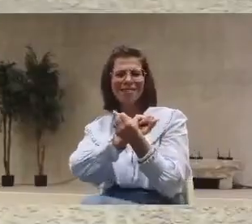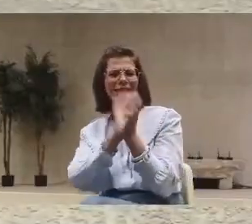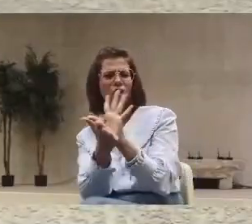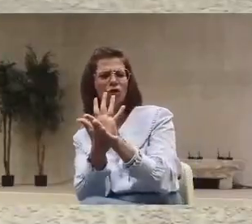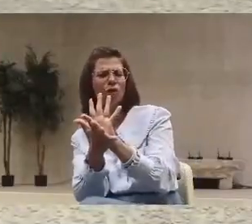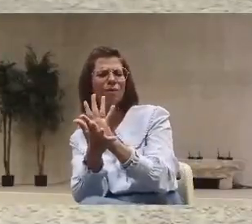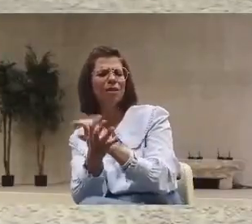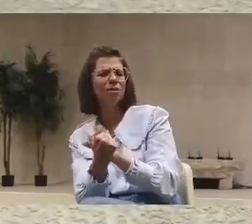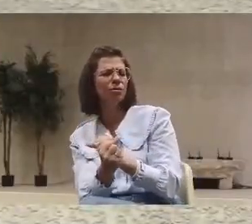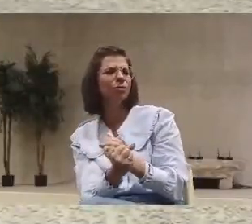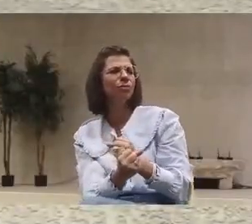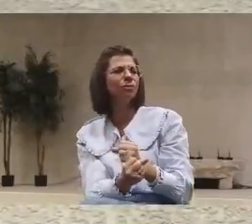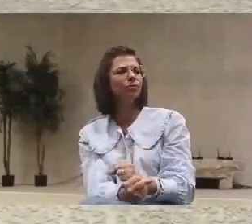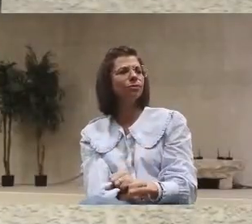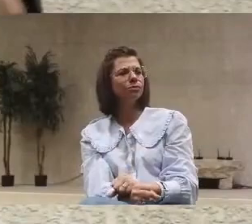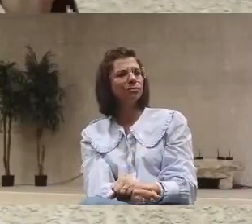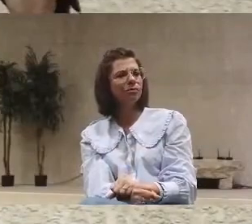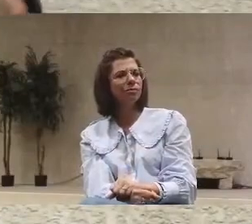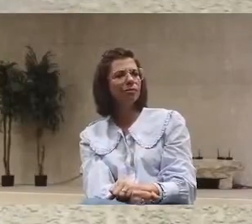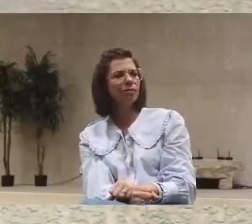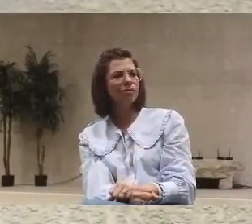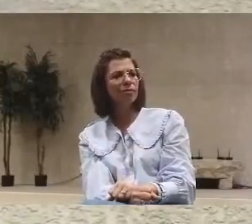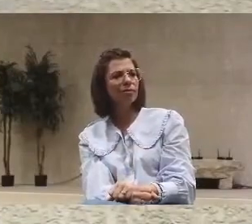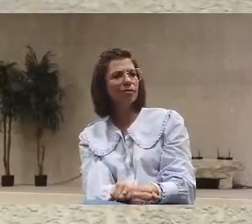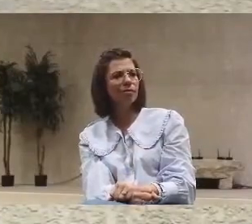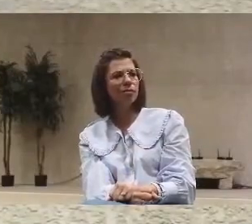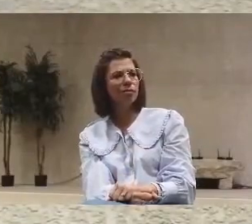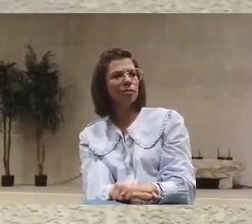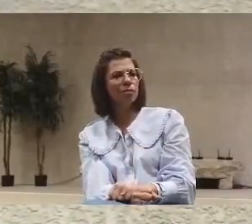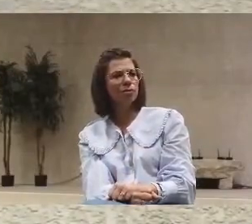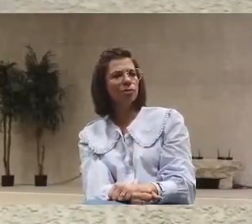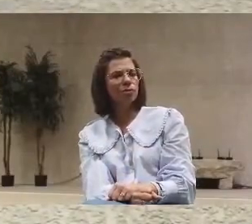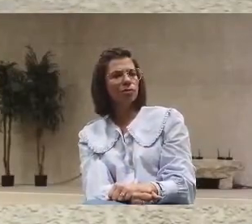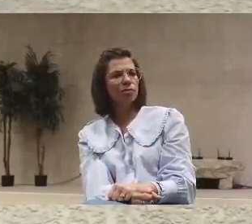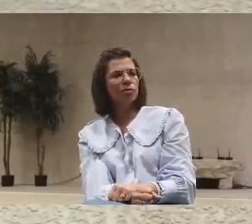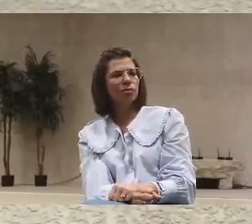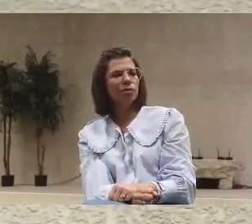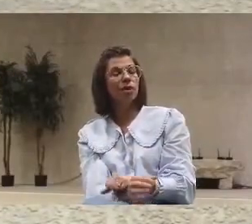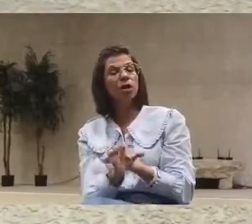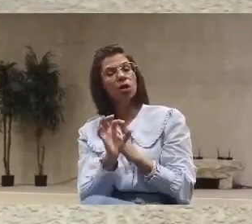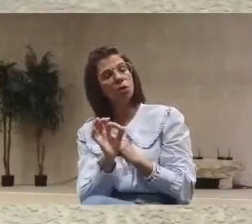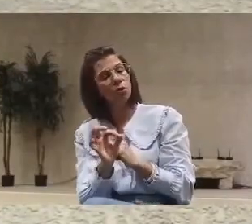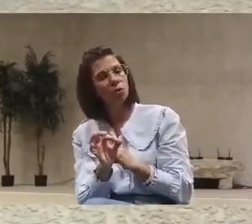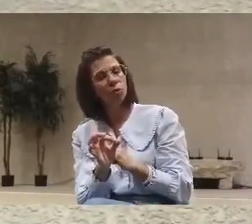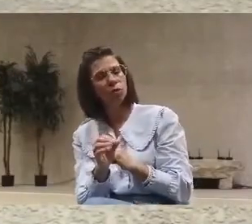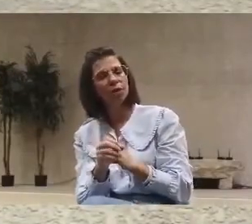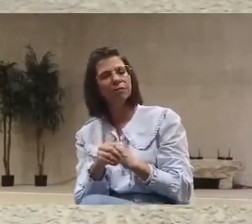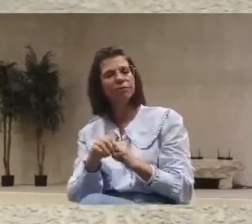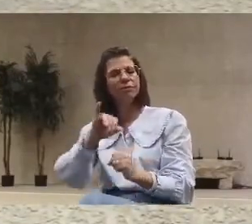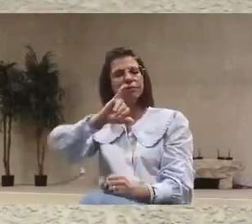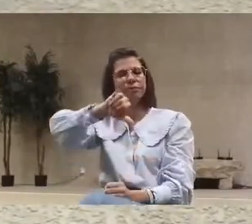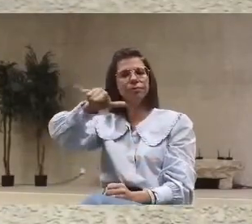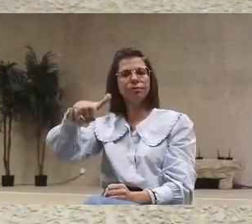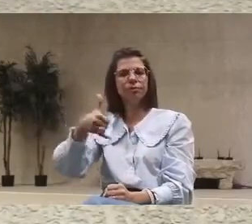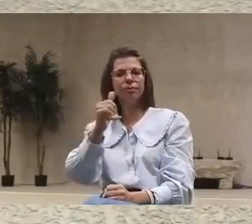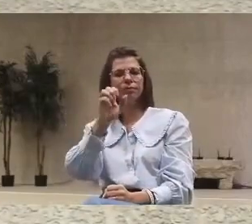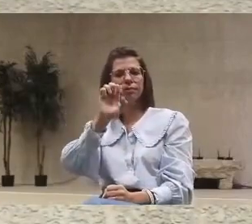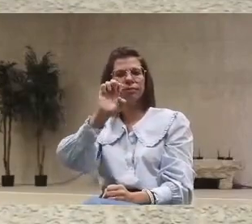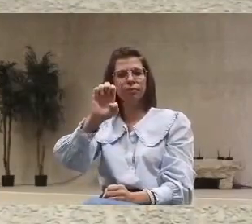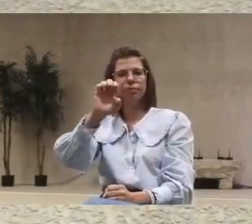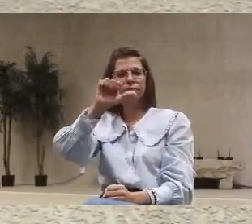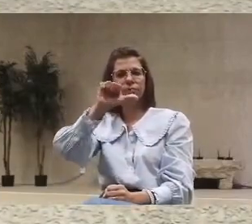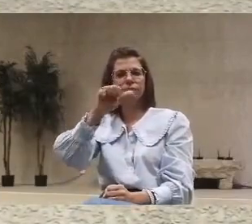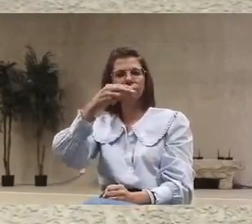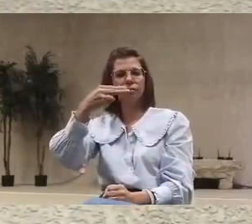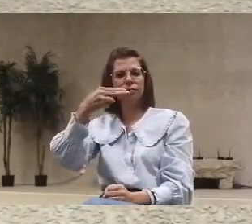C'est Jean-Baptiste lui-même, ce prophète, cet homme de Dieu qui a été, donc Dieu a fait, Jésus a